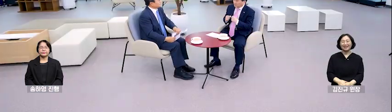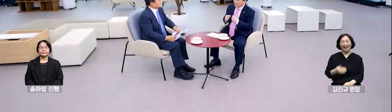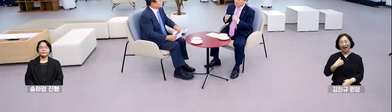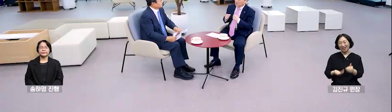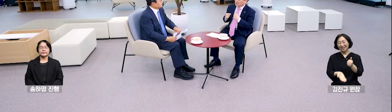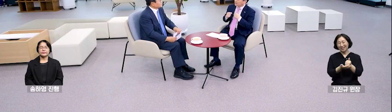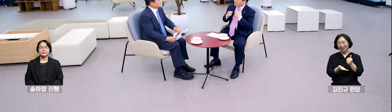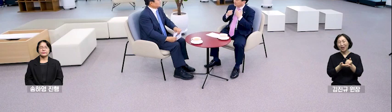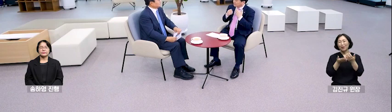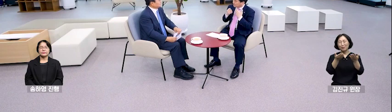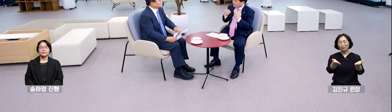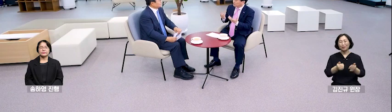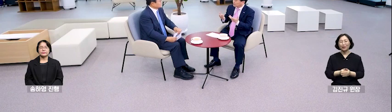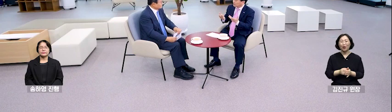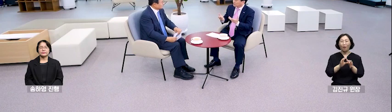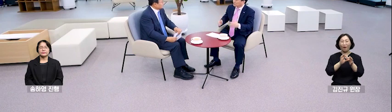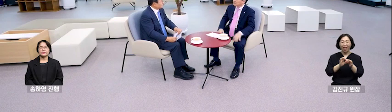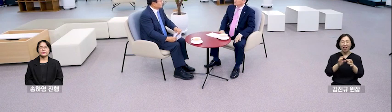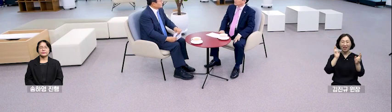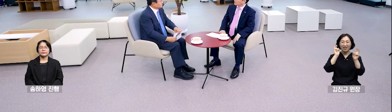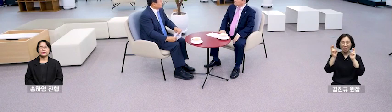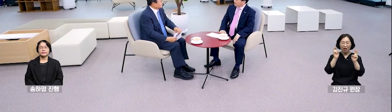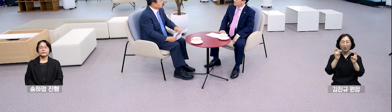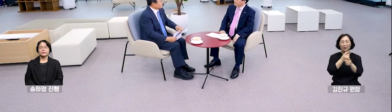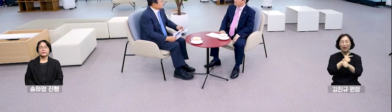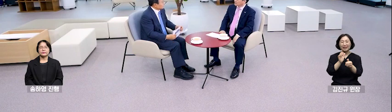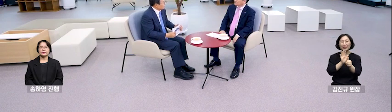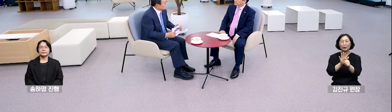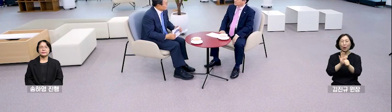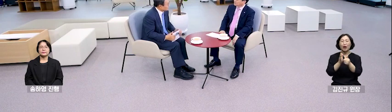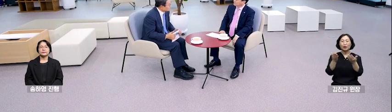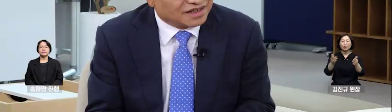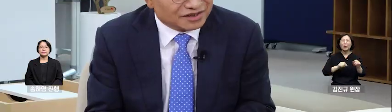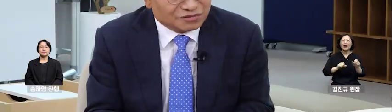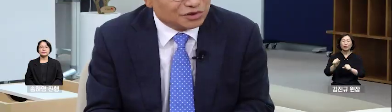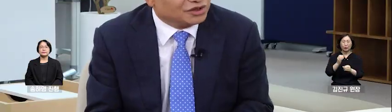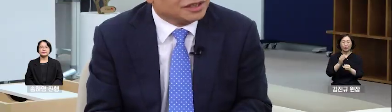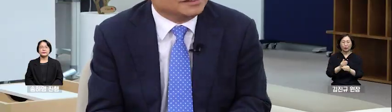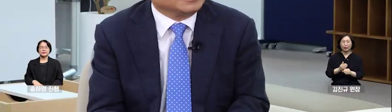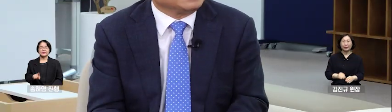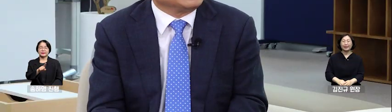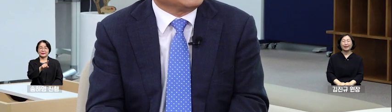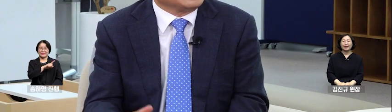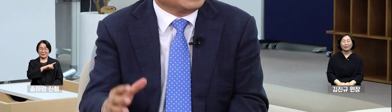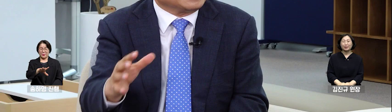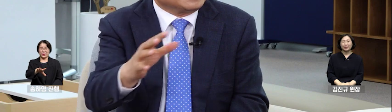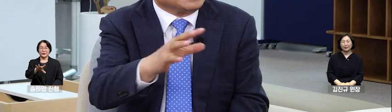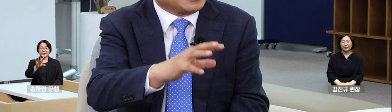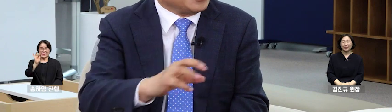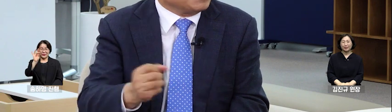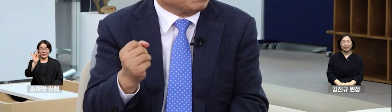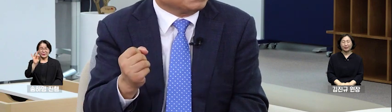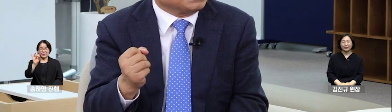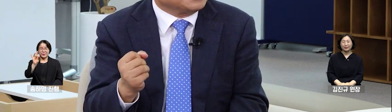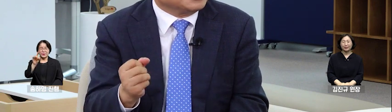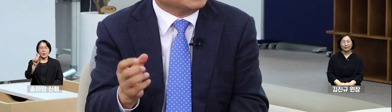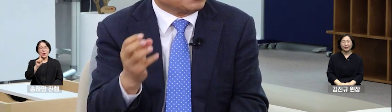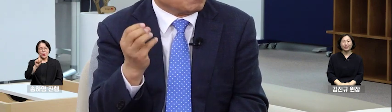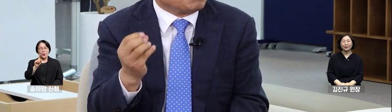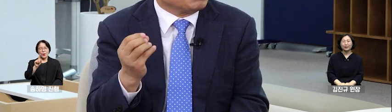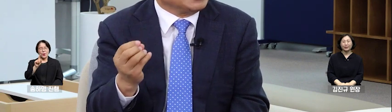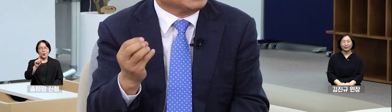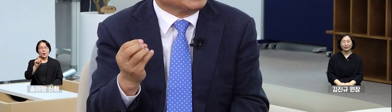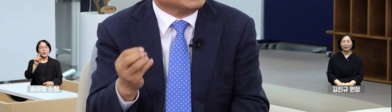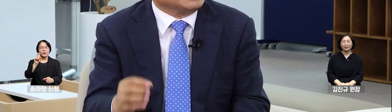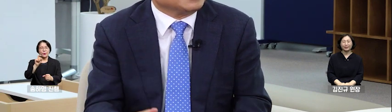국비 사업부터 하고 관련된 기업들도 지원해주고 하는 활동을 많이 하고 있어요 가장 먼저 하여튼 개념을